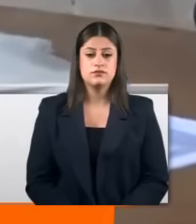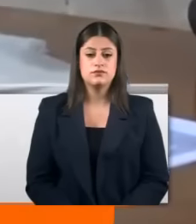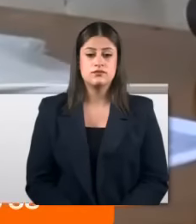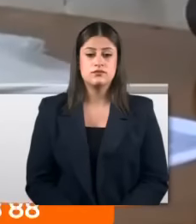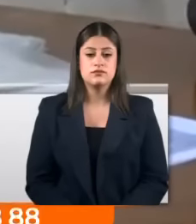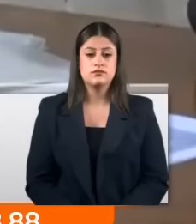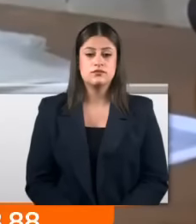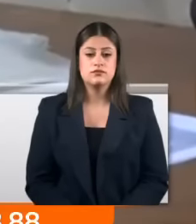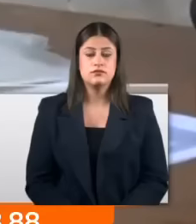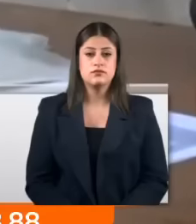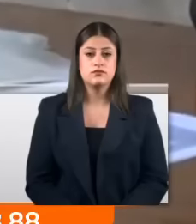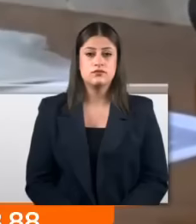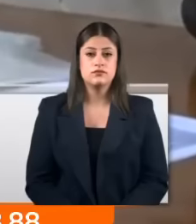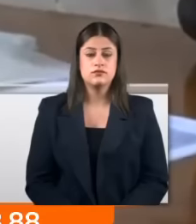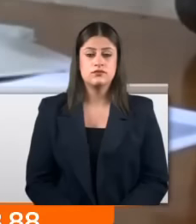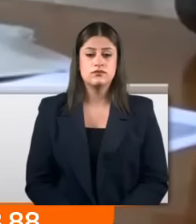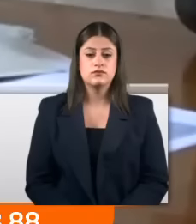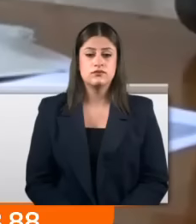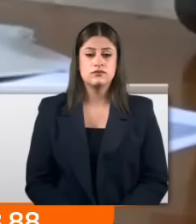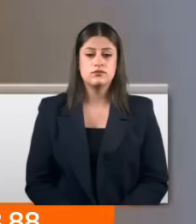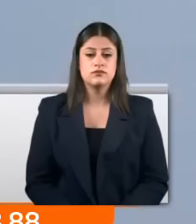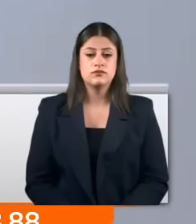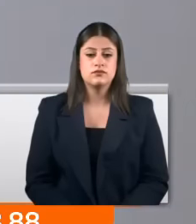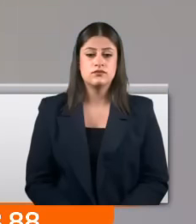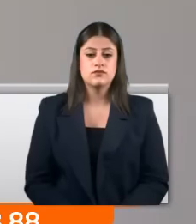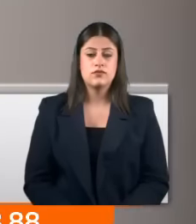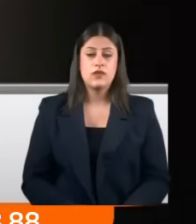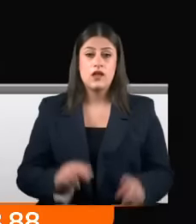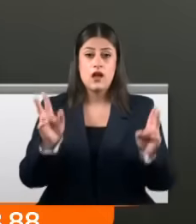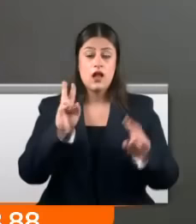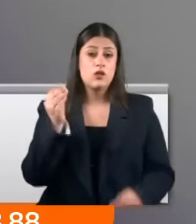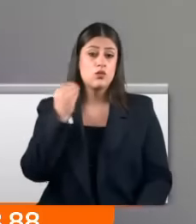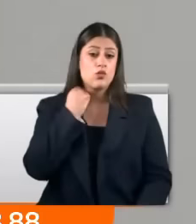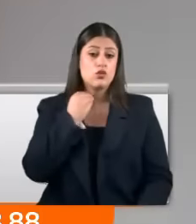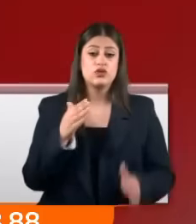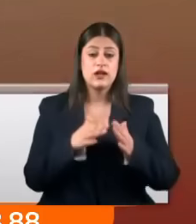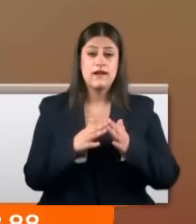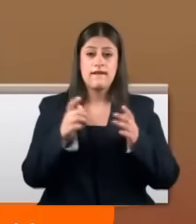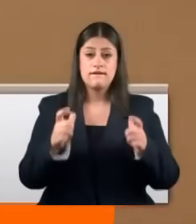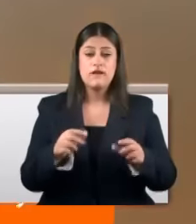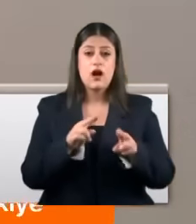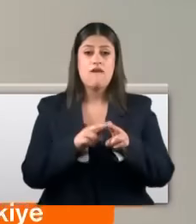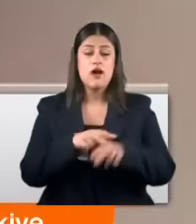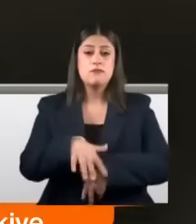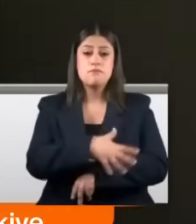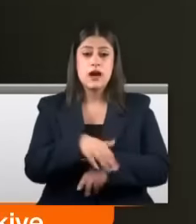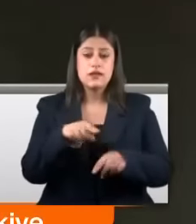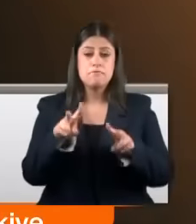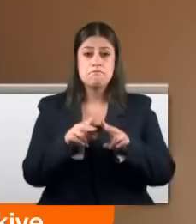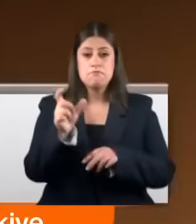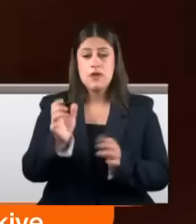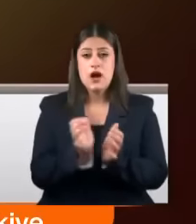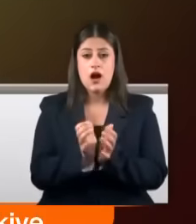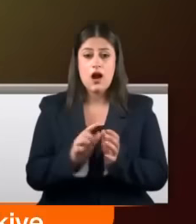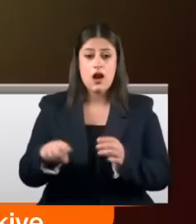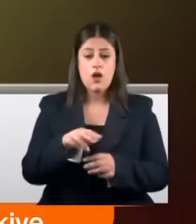gelmiş, kaçak diye benim adıma yazmış bir faturaları. Elektrik borcu olan ev Kavaklı Mahallesi'nde, Mehmet Bine'nin ailesiyle